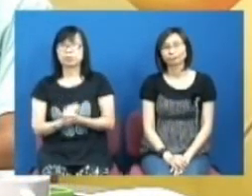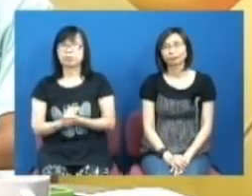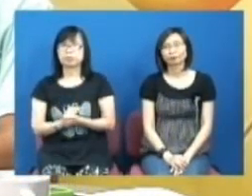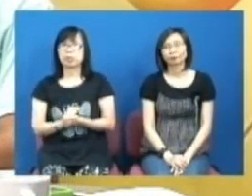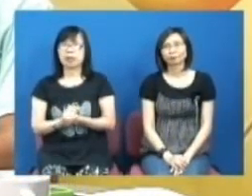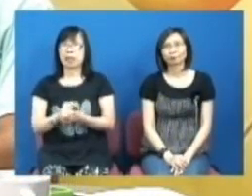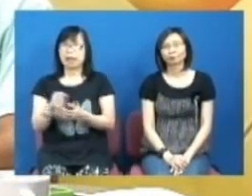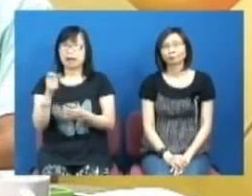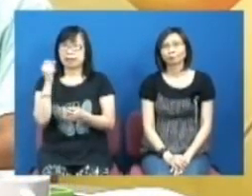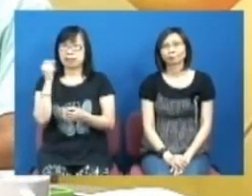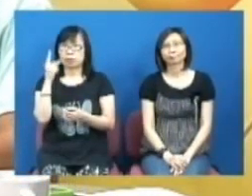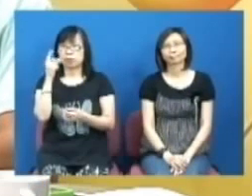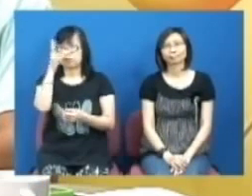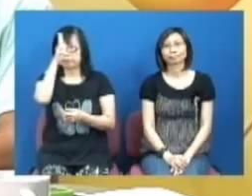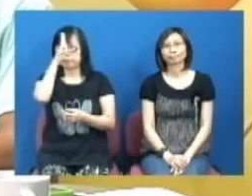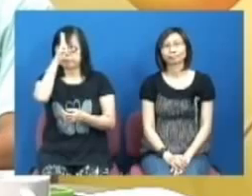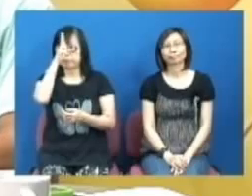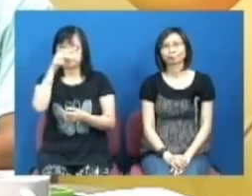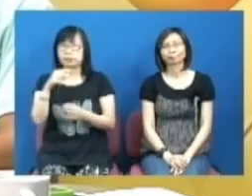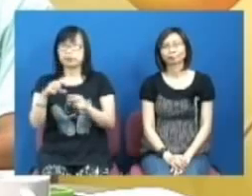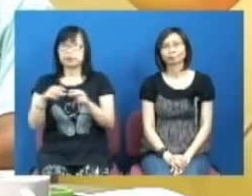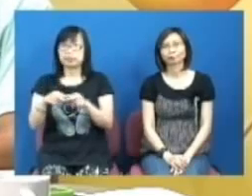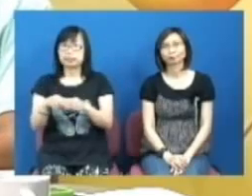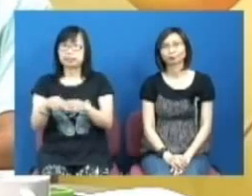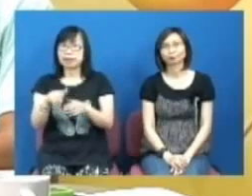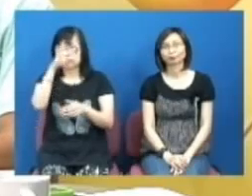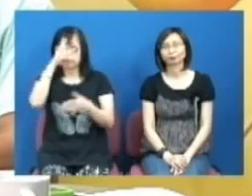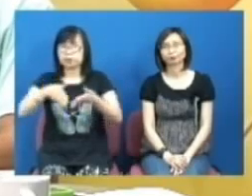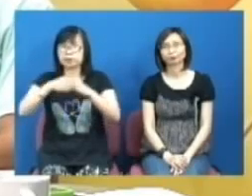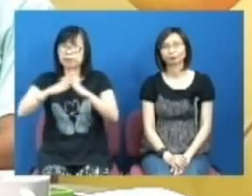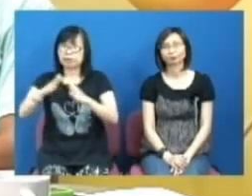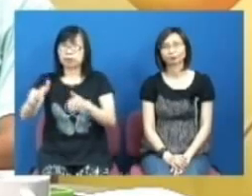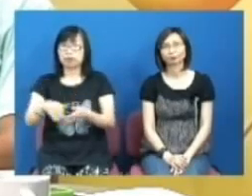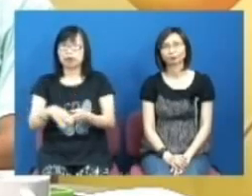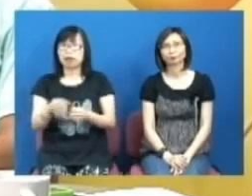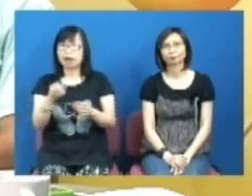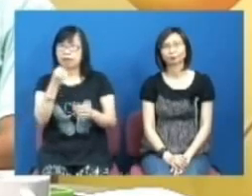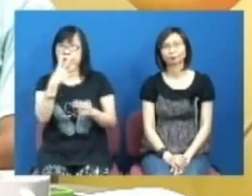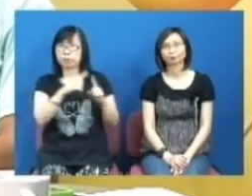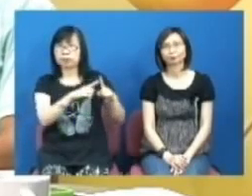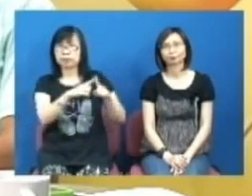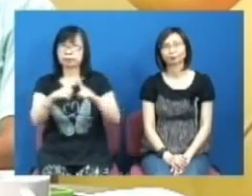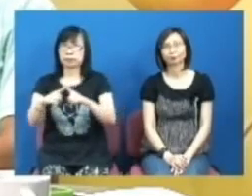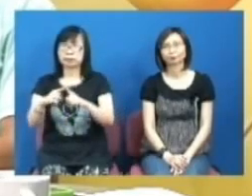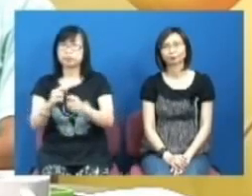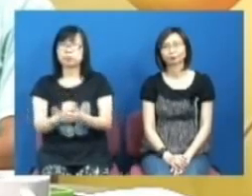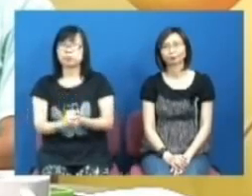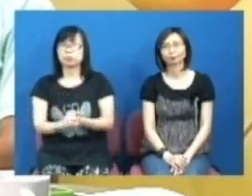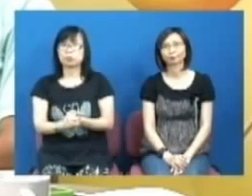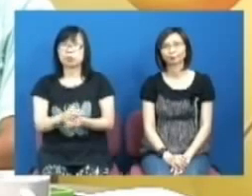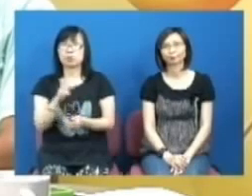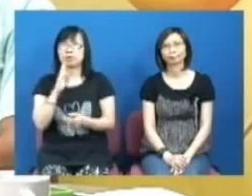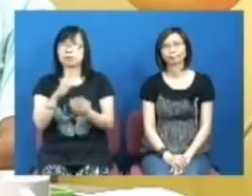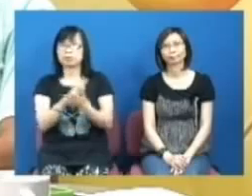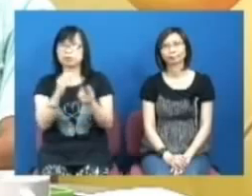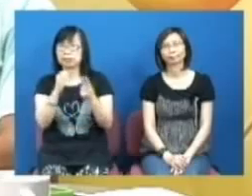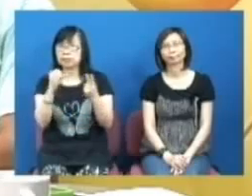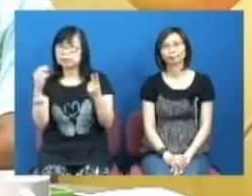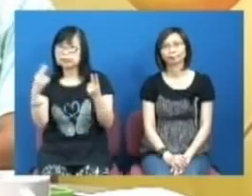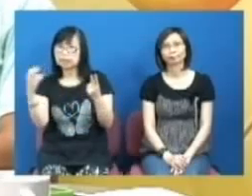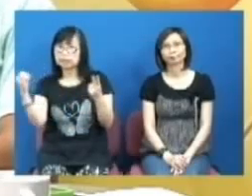這個特區政府成立了之後，如果從民主的進程，它是寫到它那本基本法寫到2008年，大部分的